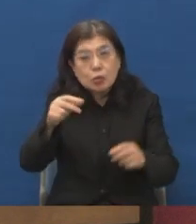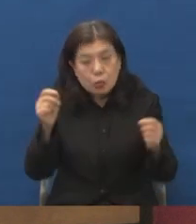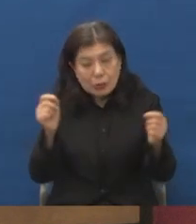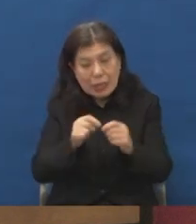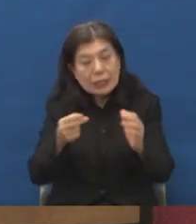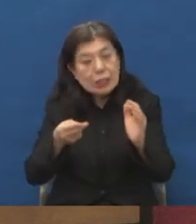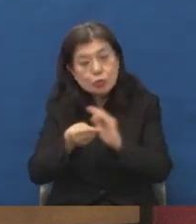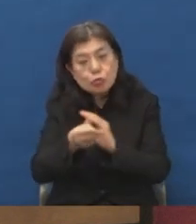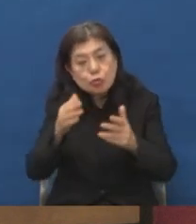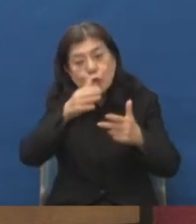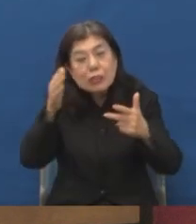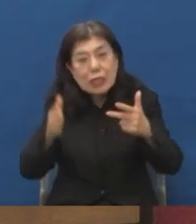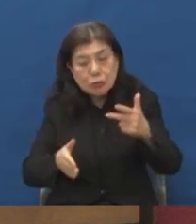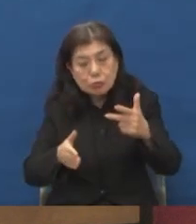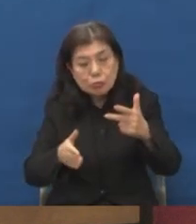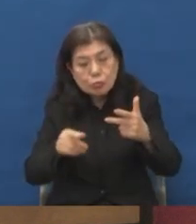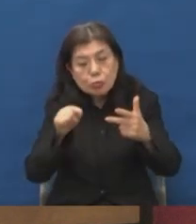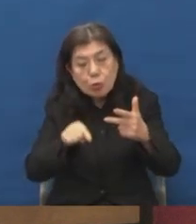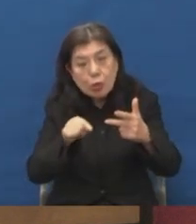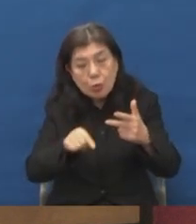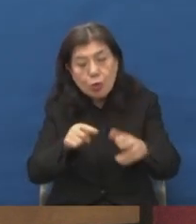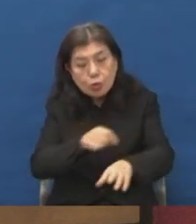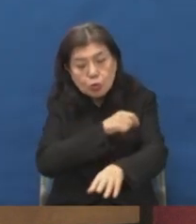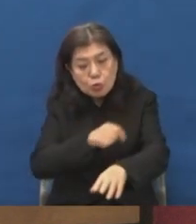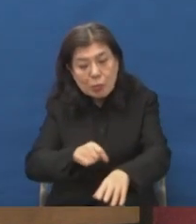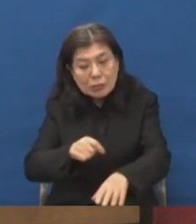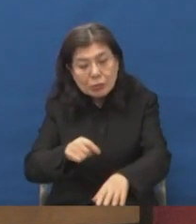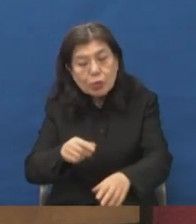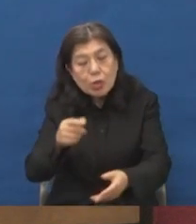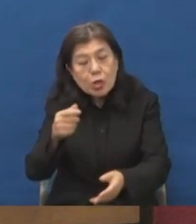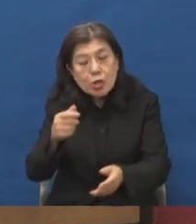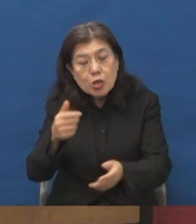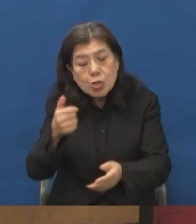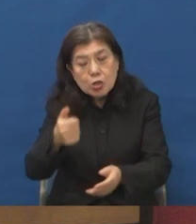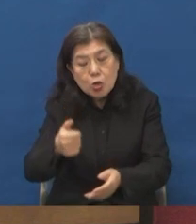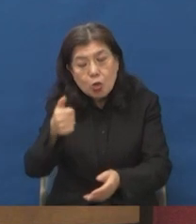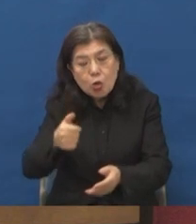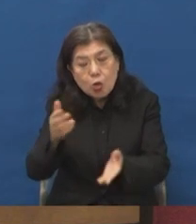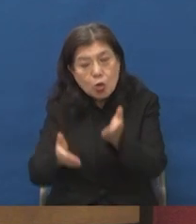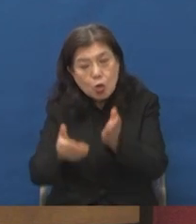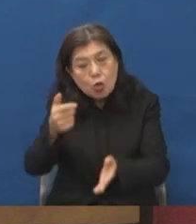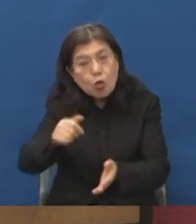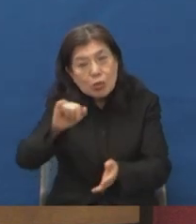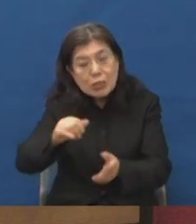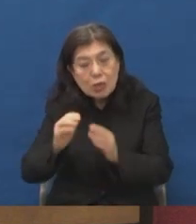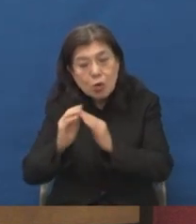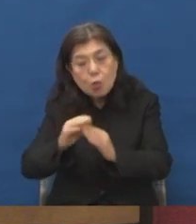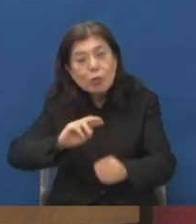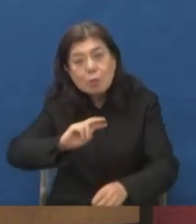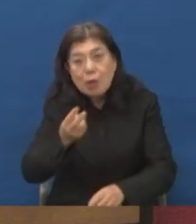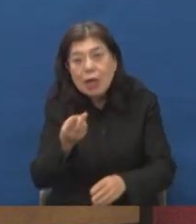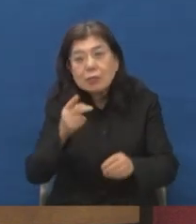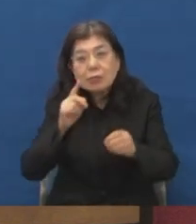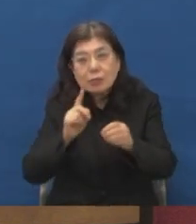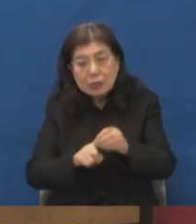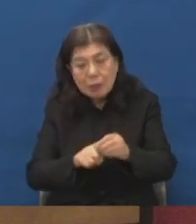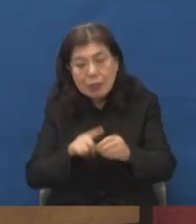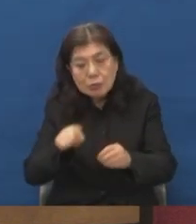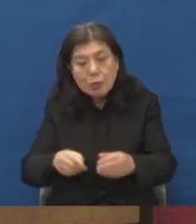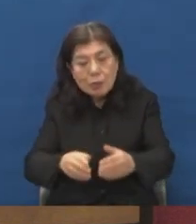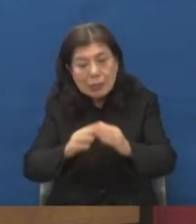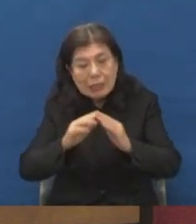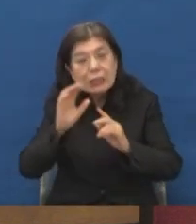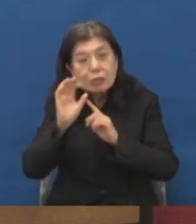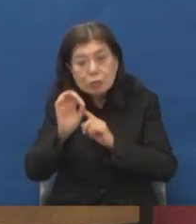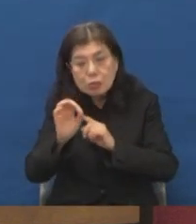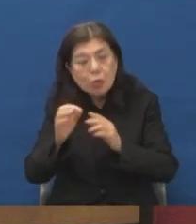を特別養護老人ホームに転換するものです。その際に建設費の経費をかけることなく、